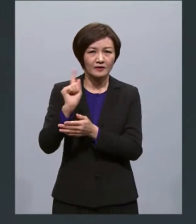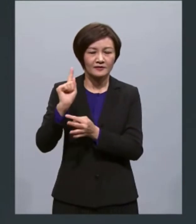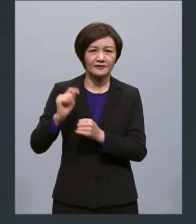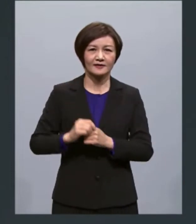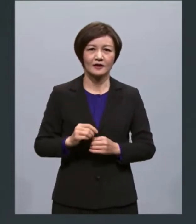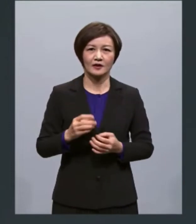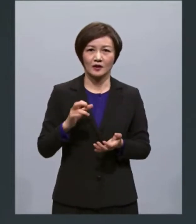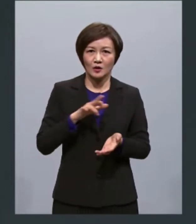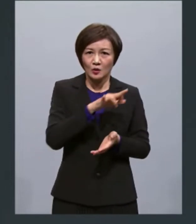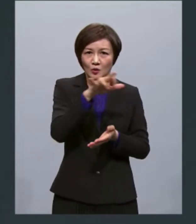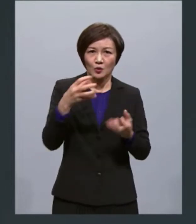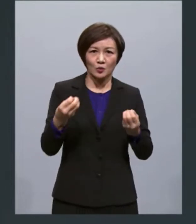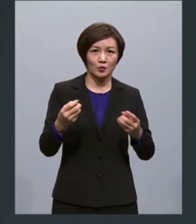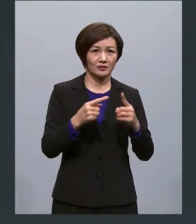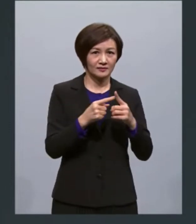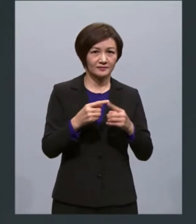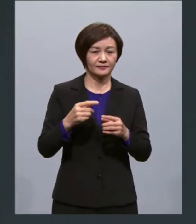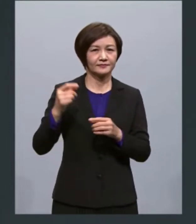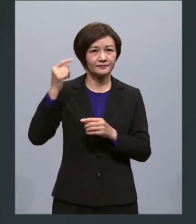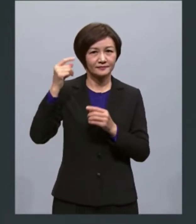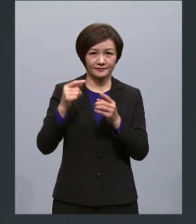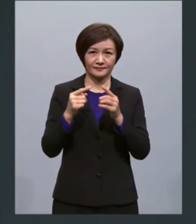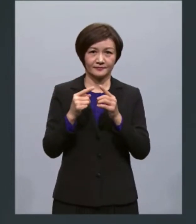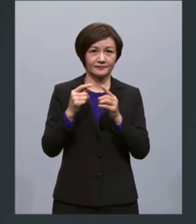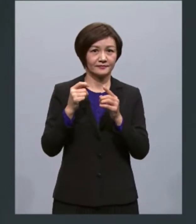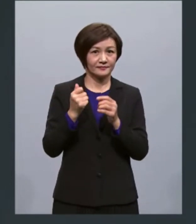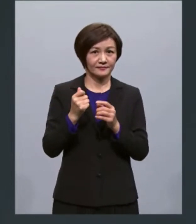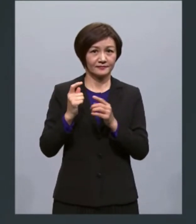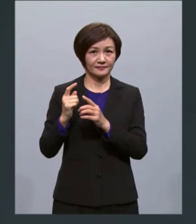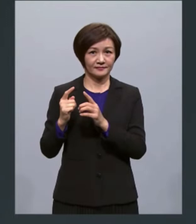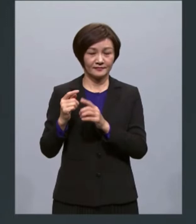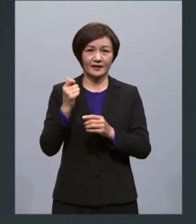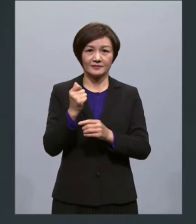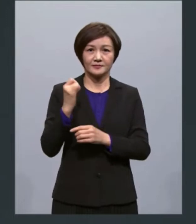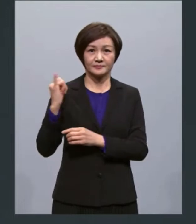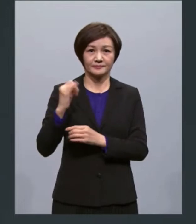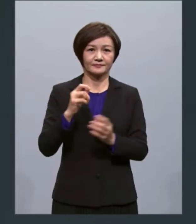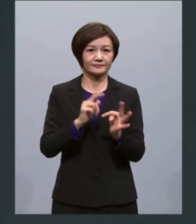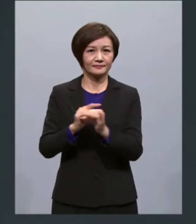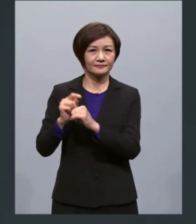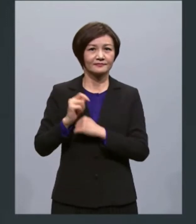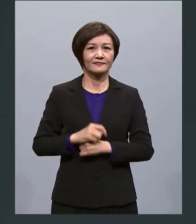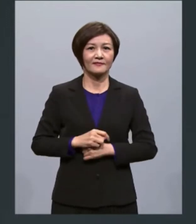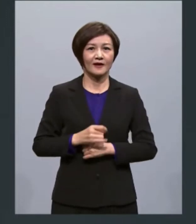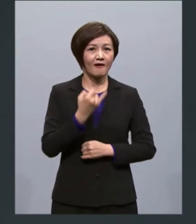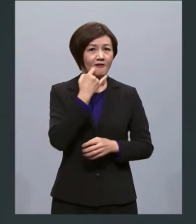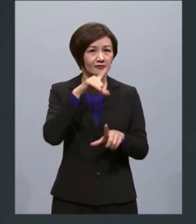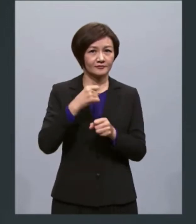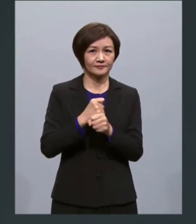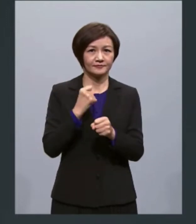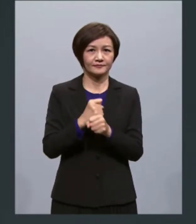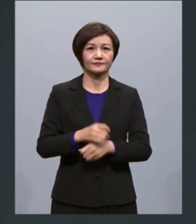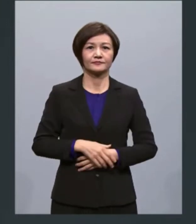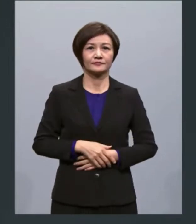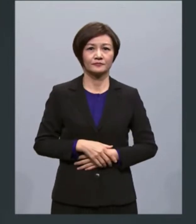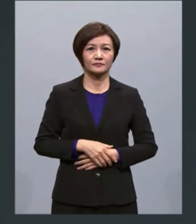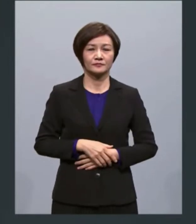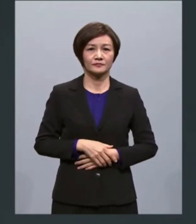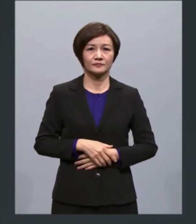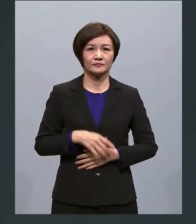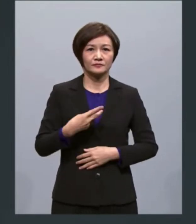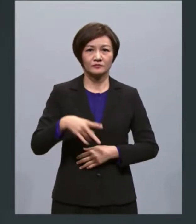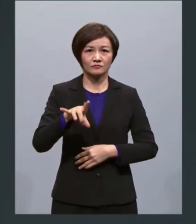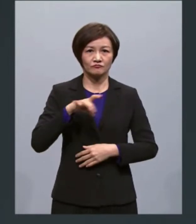无人机、人工智慧、飞弹这种台湾具有发展性和可行性的项目。同时，借